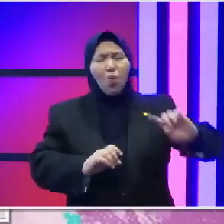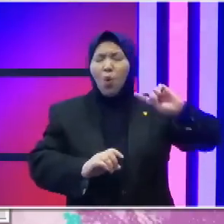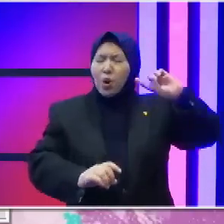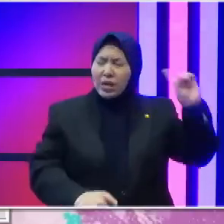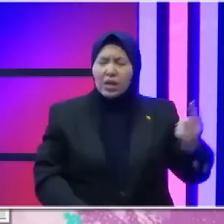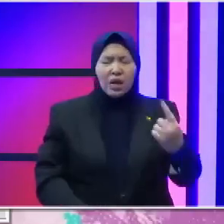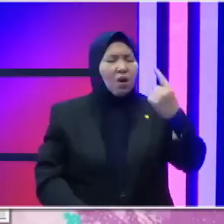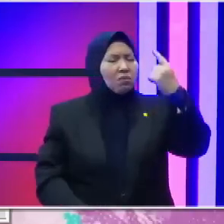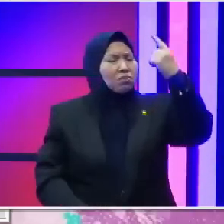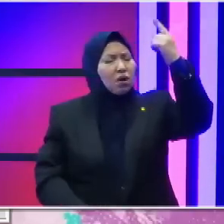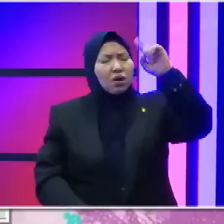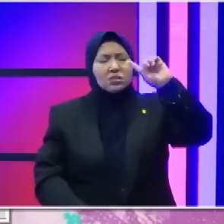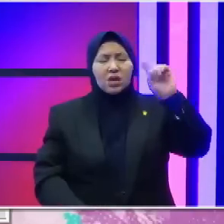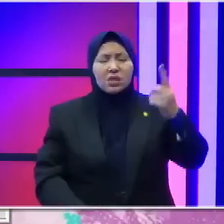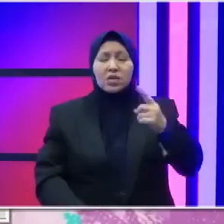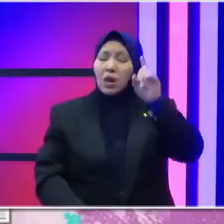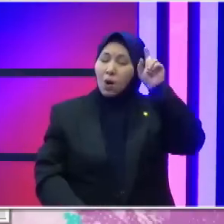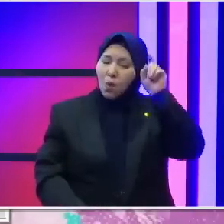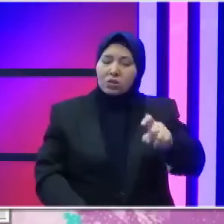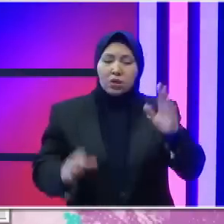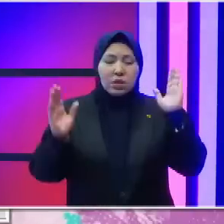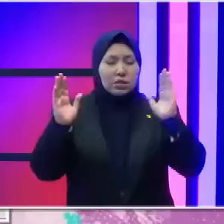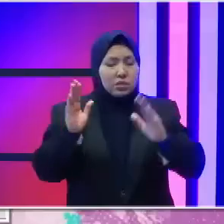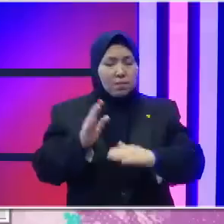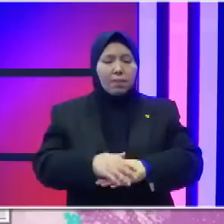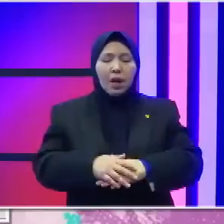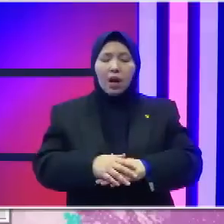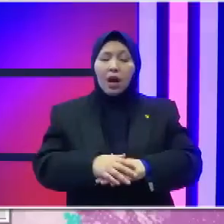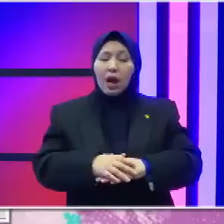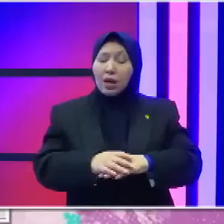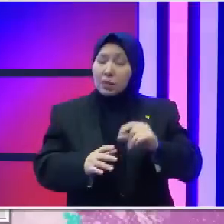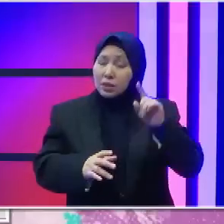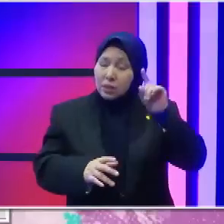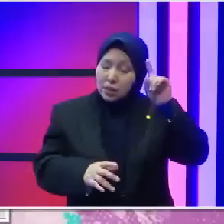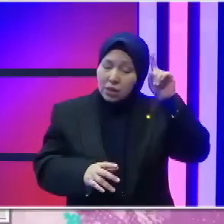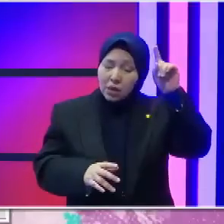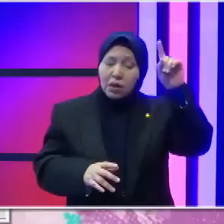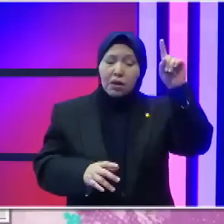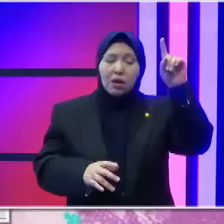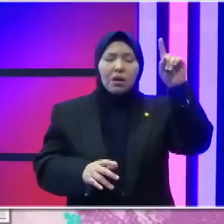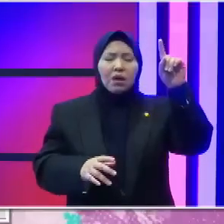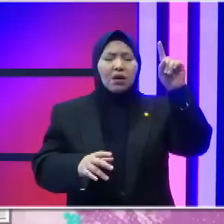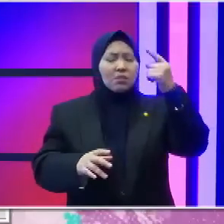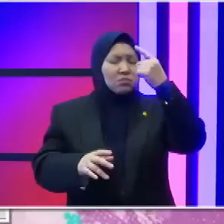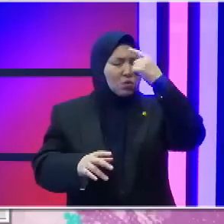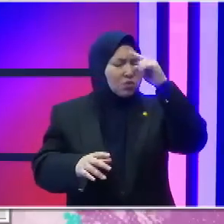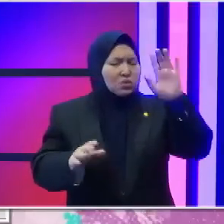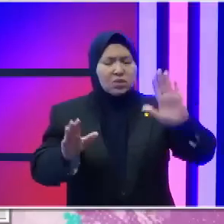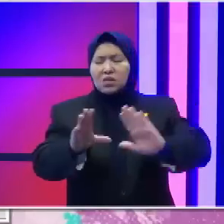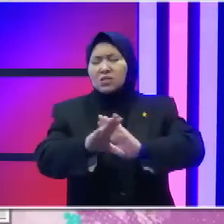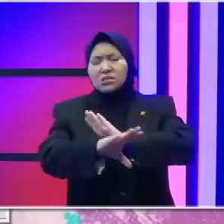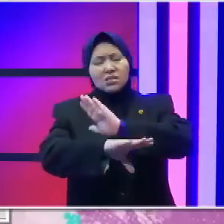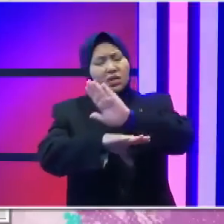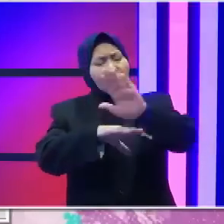إله إلا هو له الأسماء